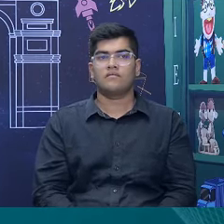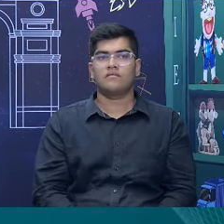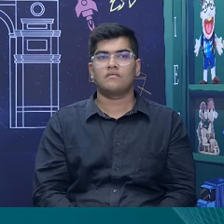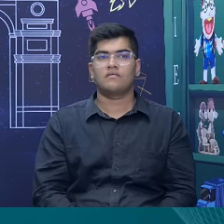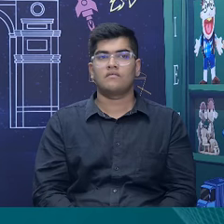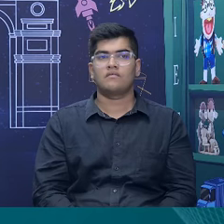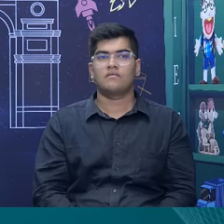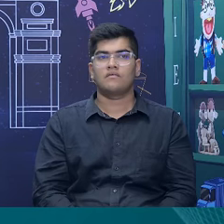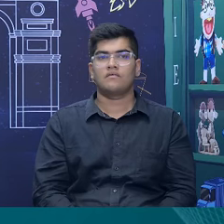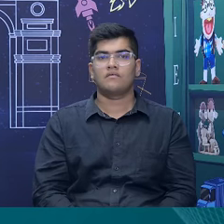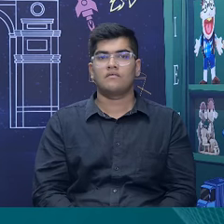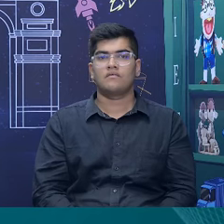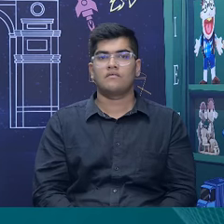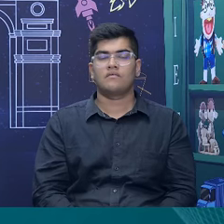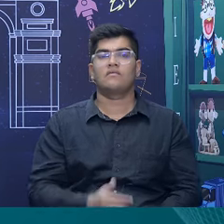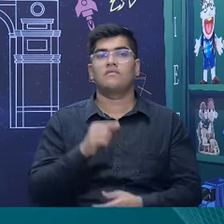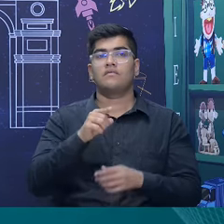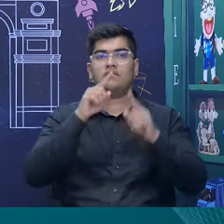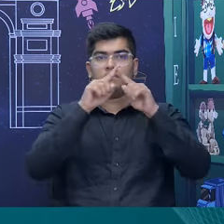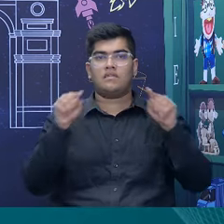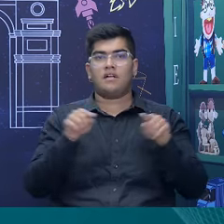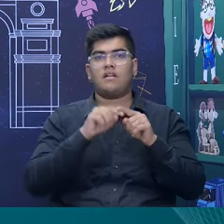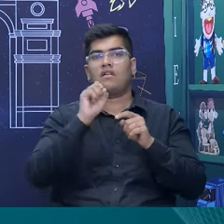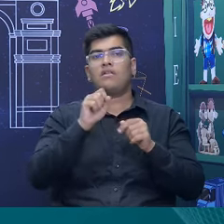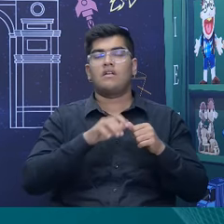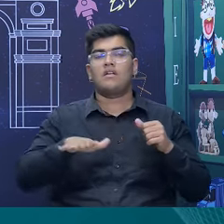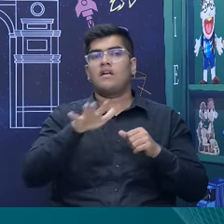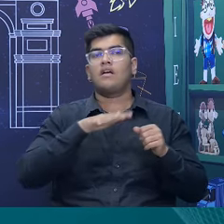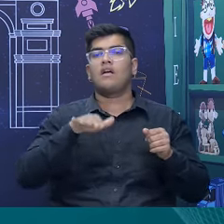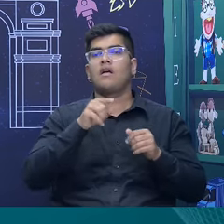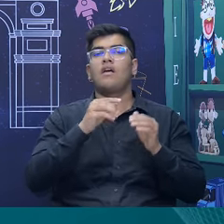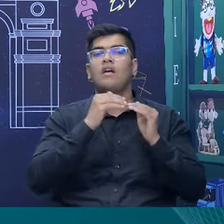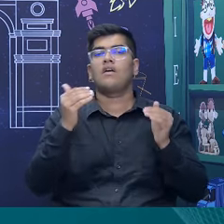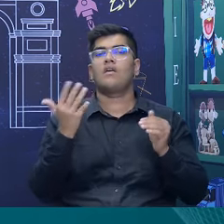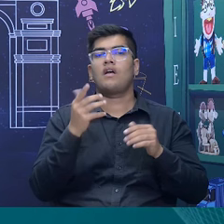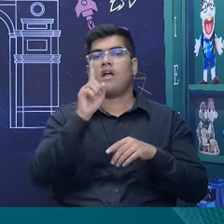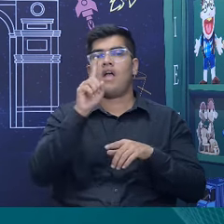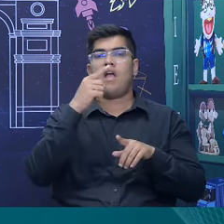तक इस ट्रायंगल का एरिया किसके बराबर होगा